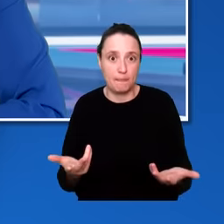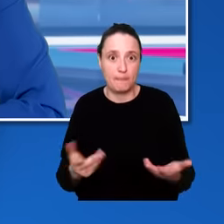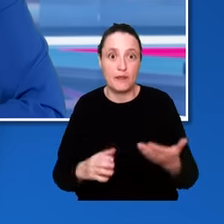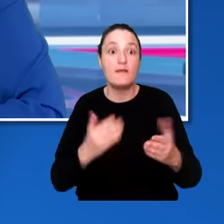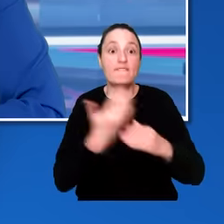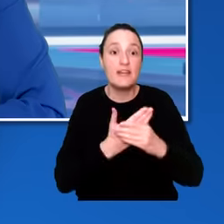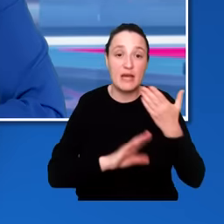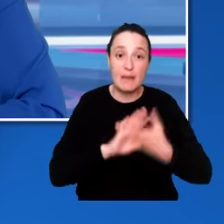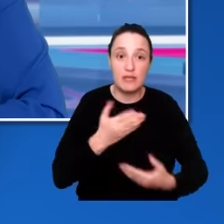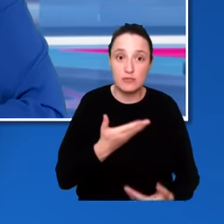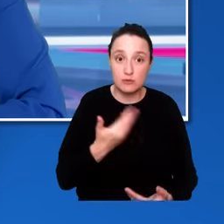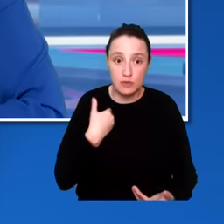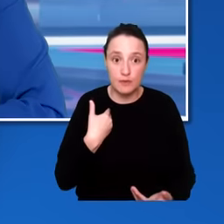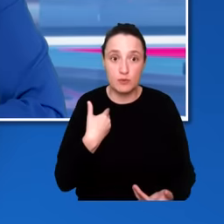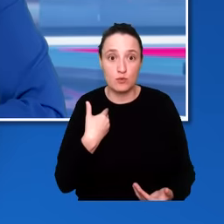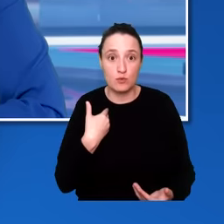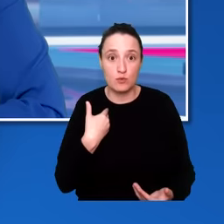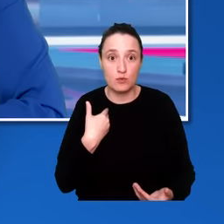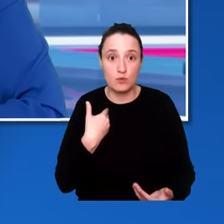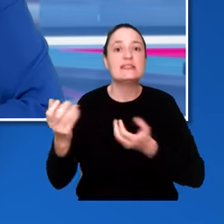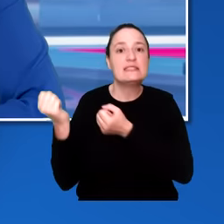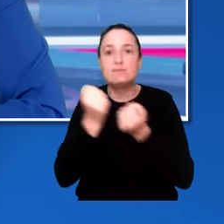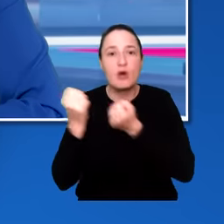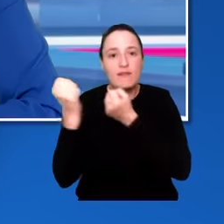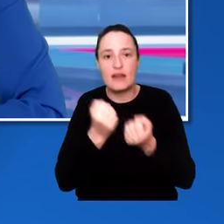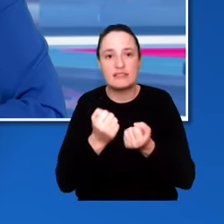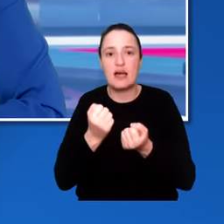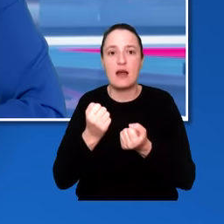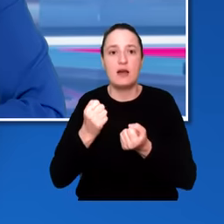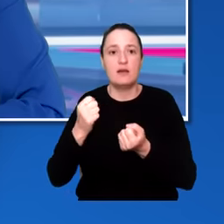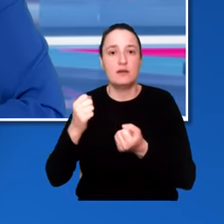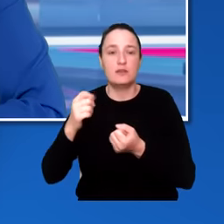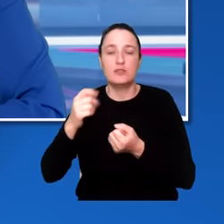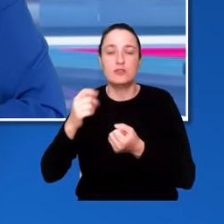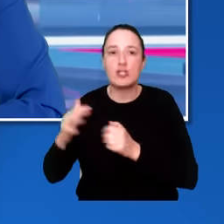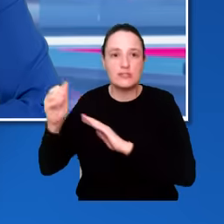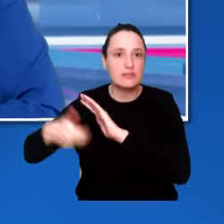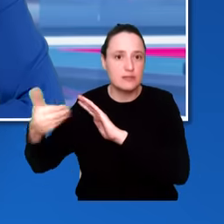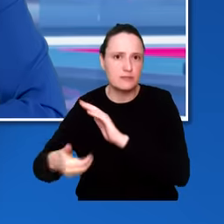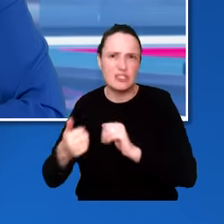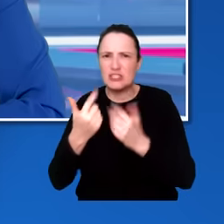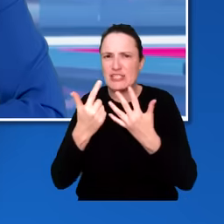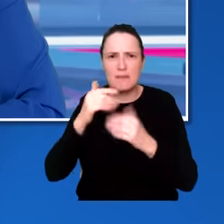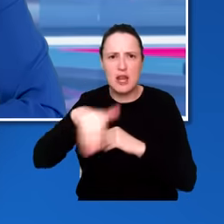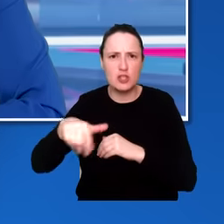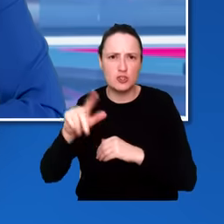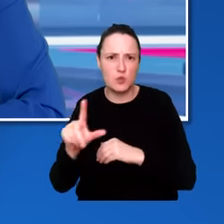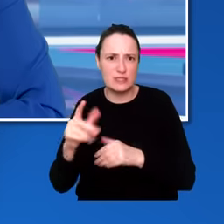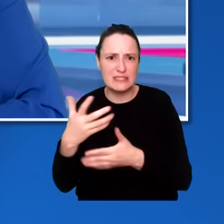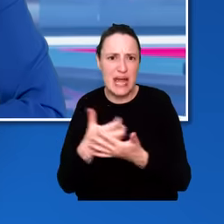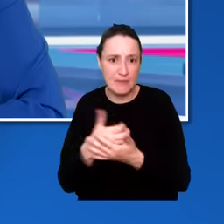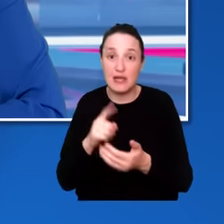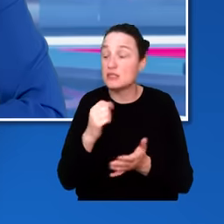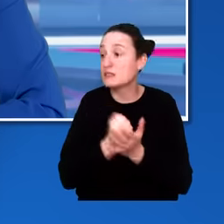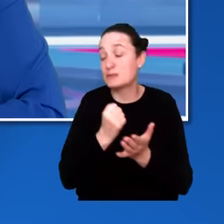które sprowadzają węglowodory z Rosji, plus zarabianie na tym około 7 milionów złotych, naprawdę sprawa i historia,